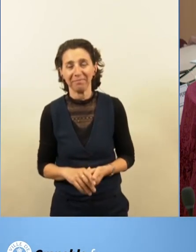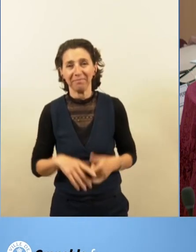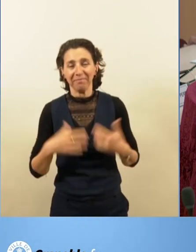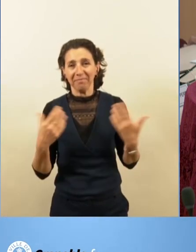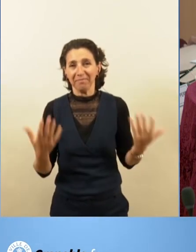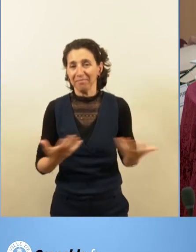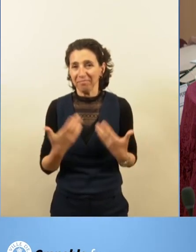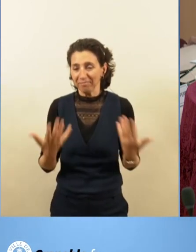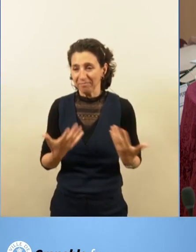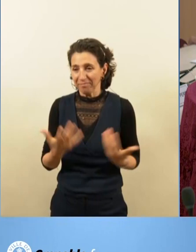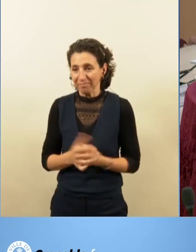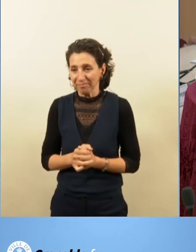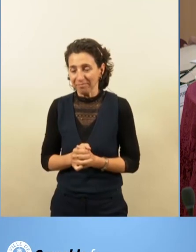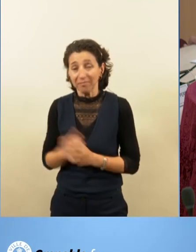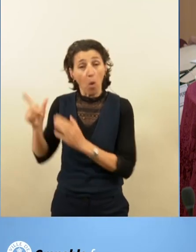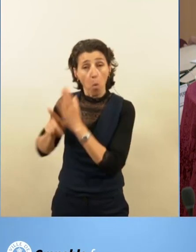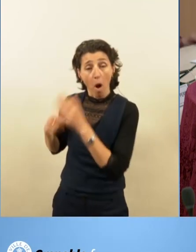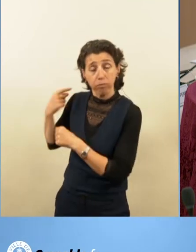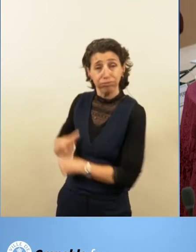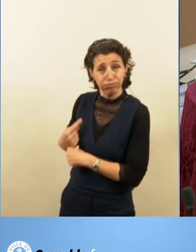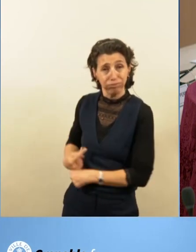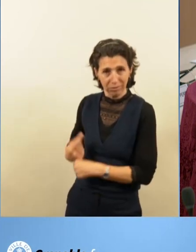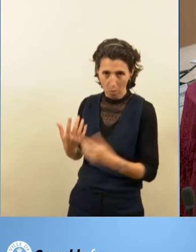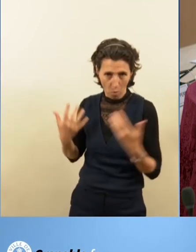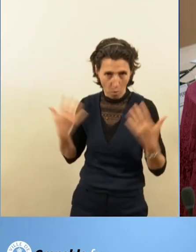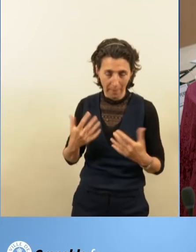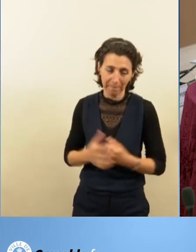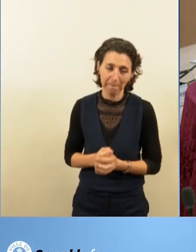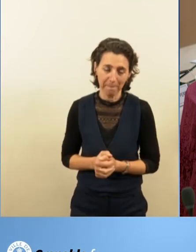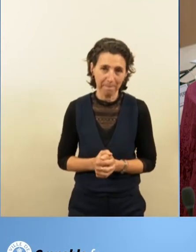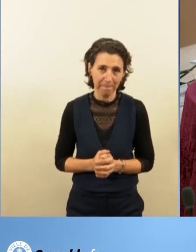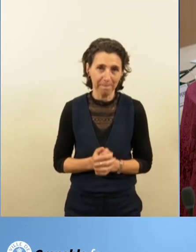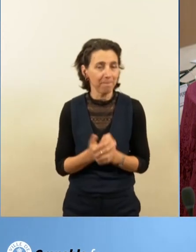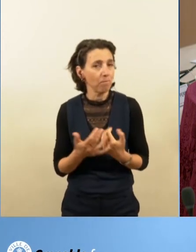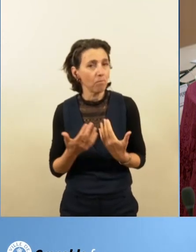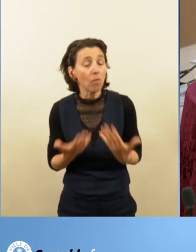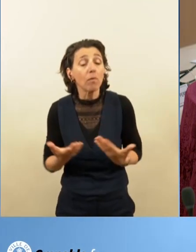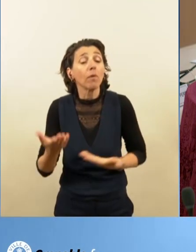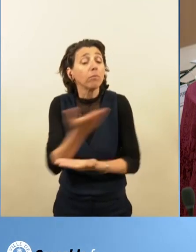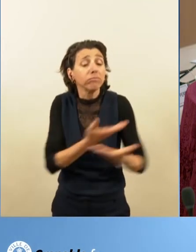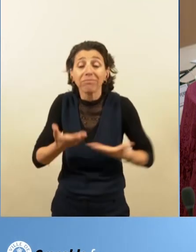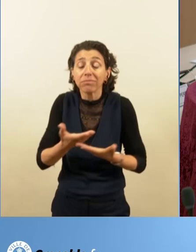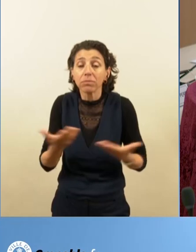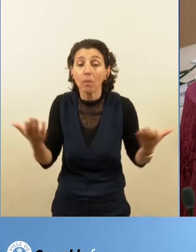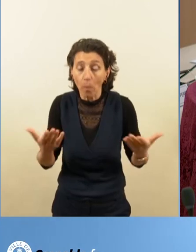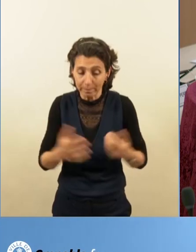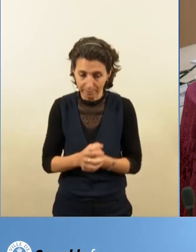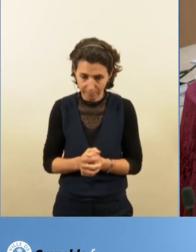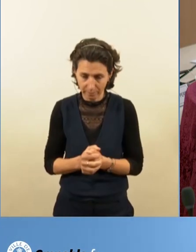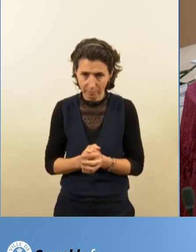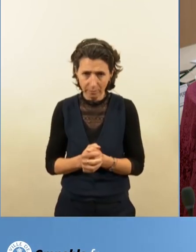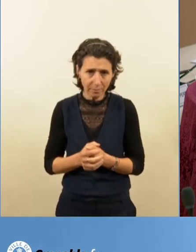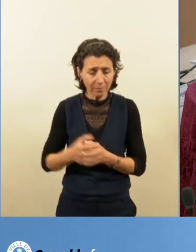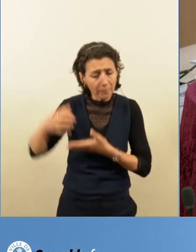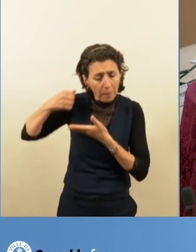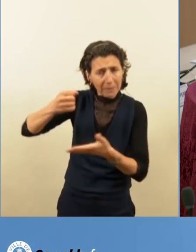ce qui imposé par la loi aujourd'hui en fait sous-entend parle je parlais de d'action sur le patrimoine municipal ça